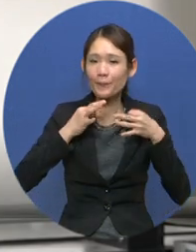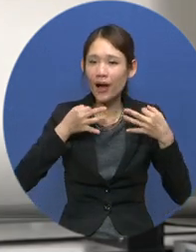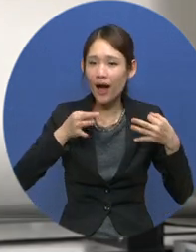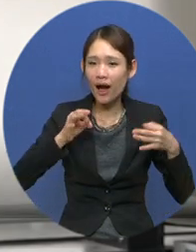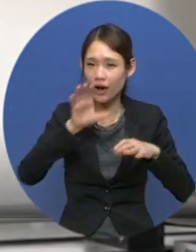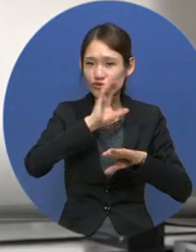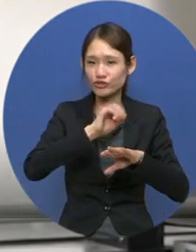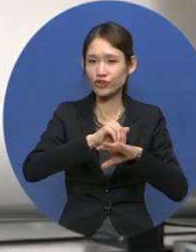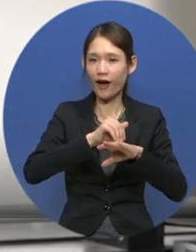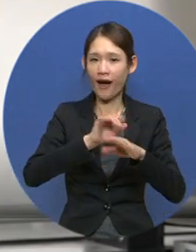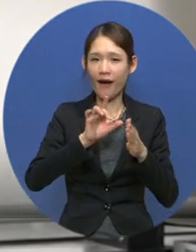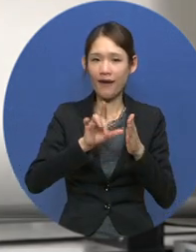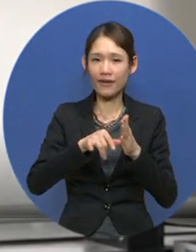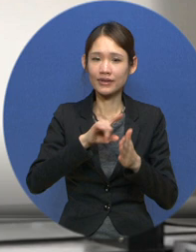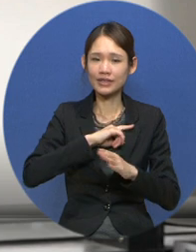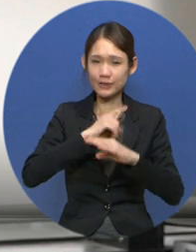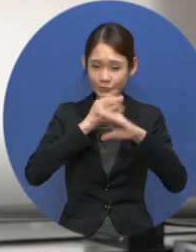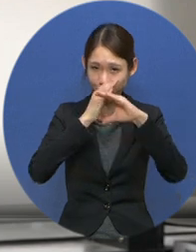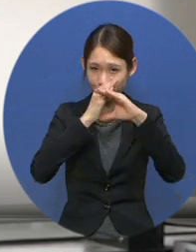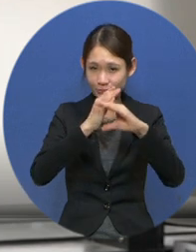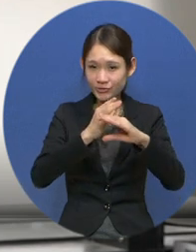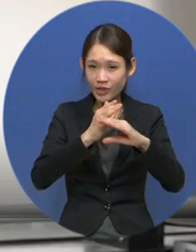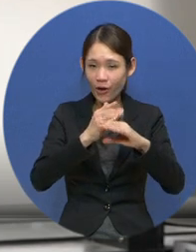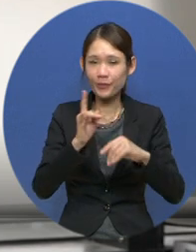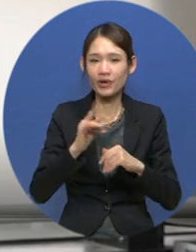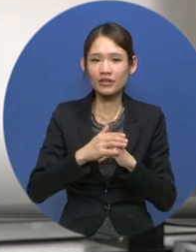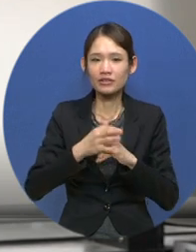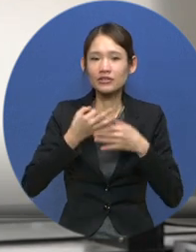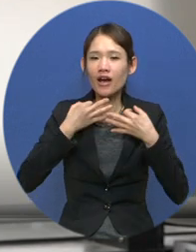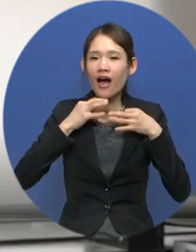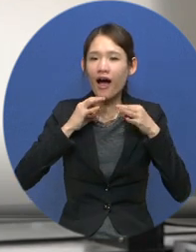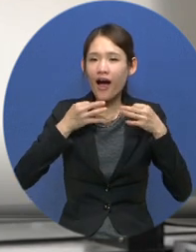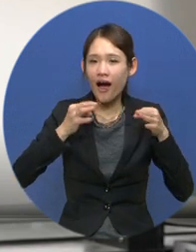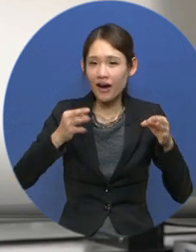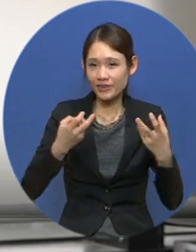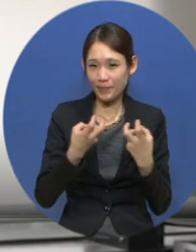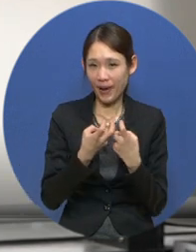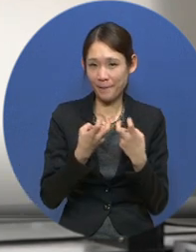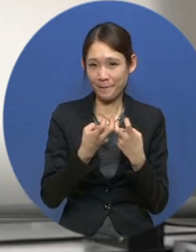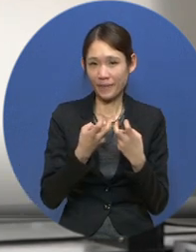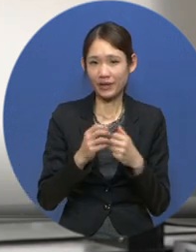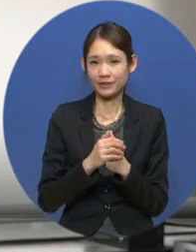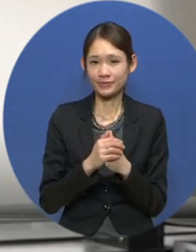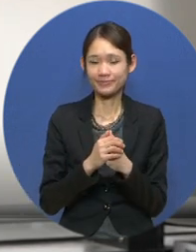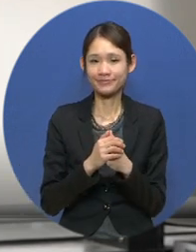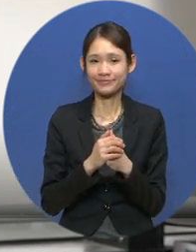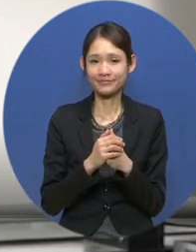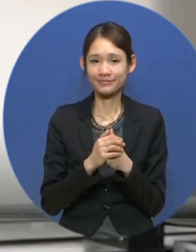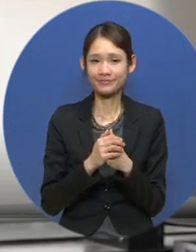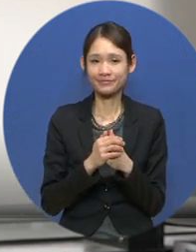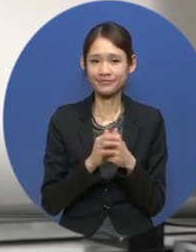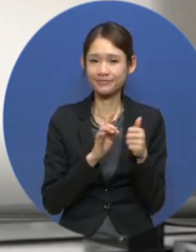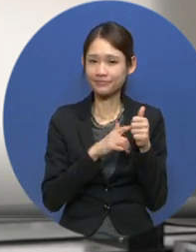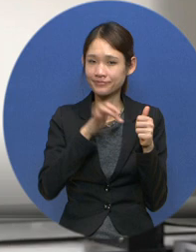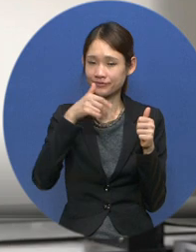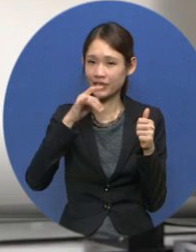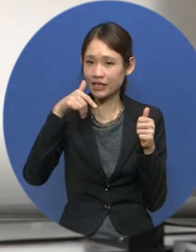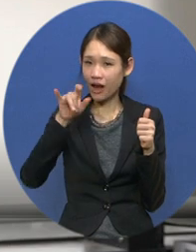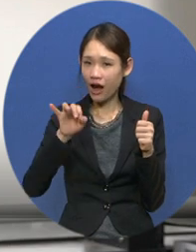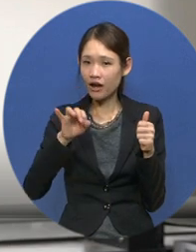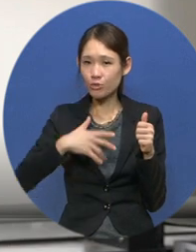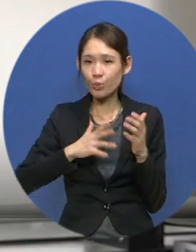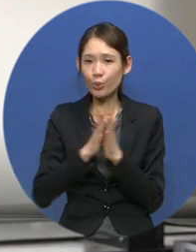음... 중점을 두었던 부분은 소리내는 법에 관련된 거였어요. 희강이가 이제